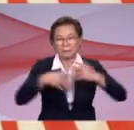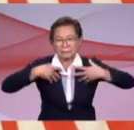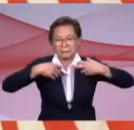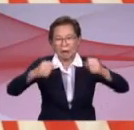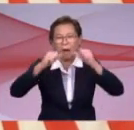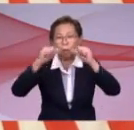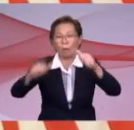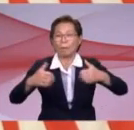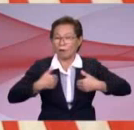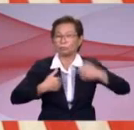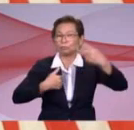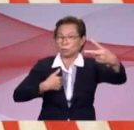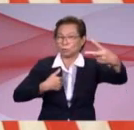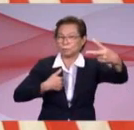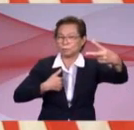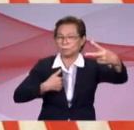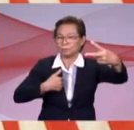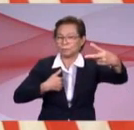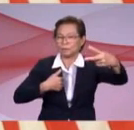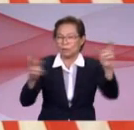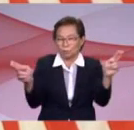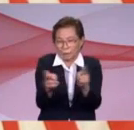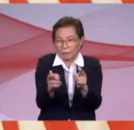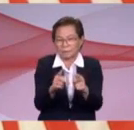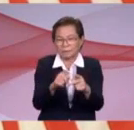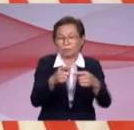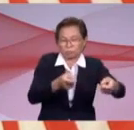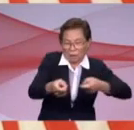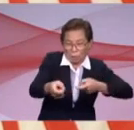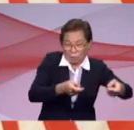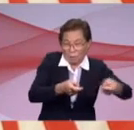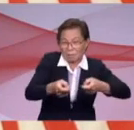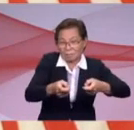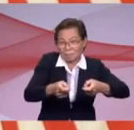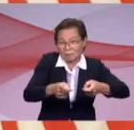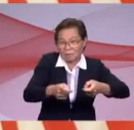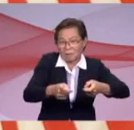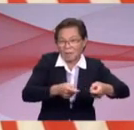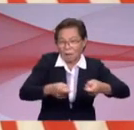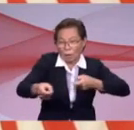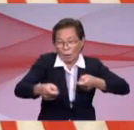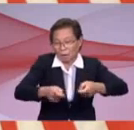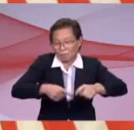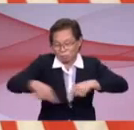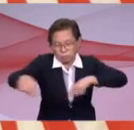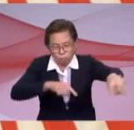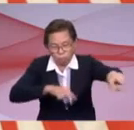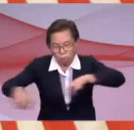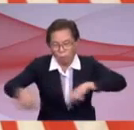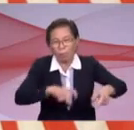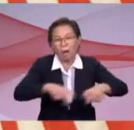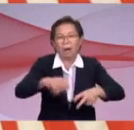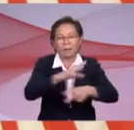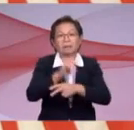ada dua yang kita boleh ringkaskan, iaitu satu ialah kawalan pergerakan dan satu lagi ialah mengelakkan